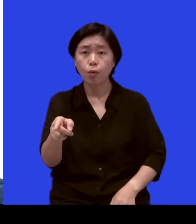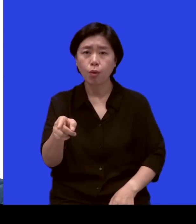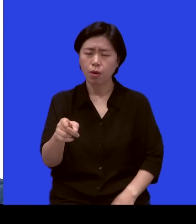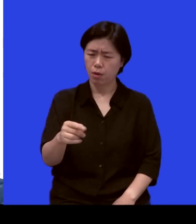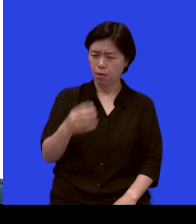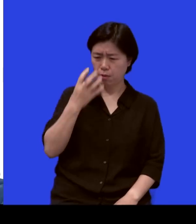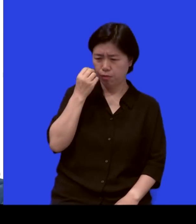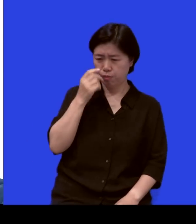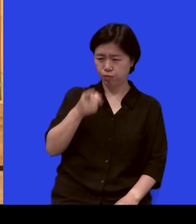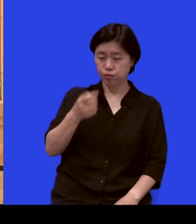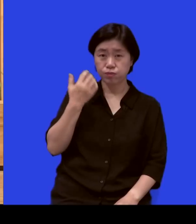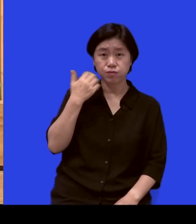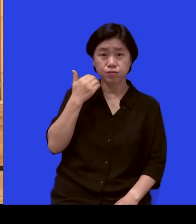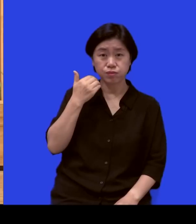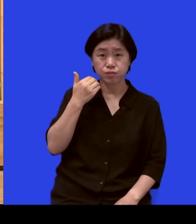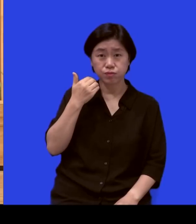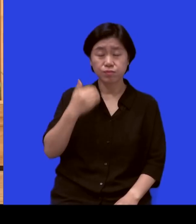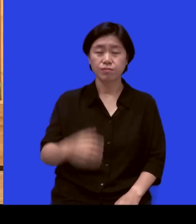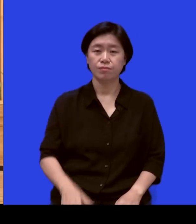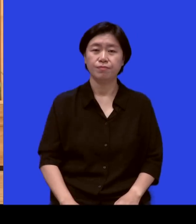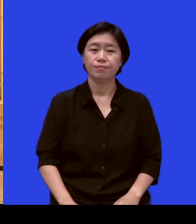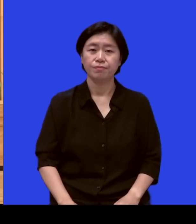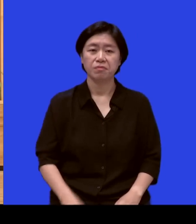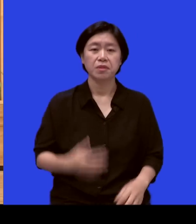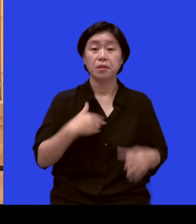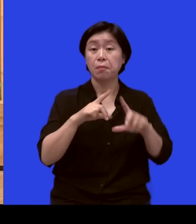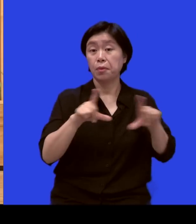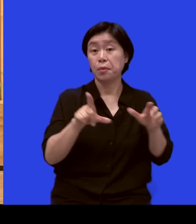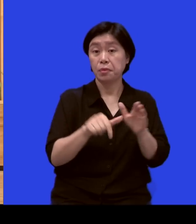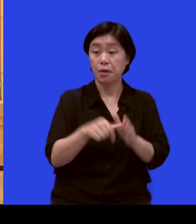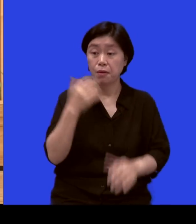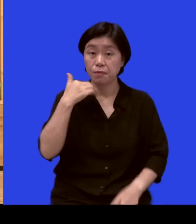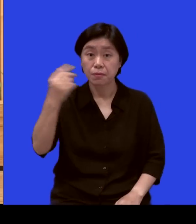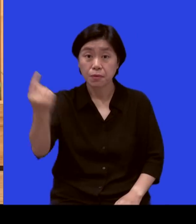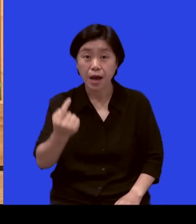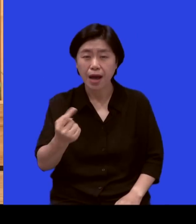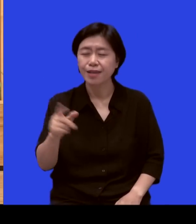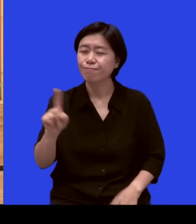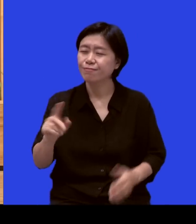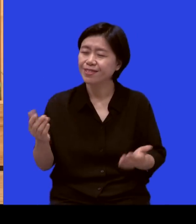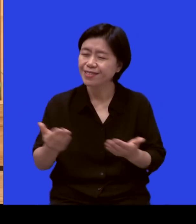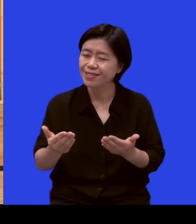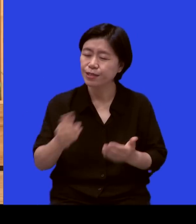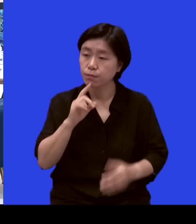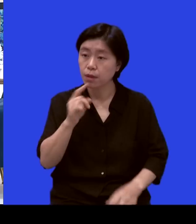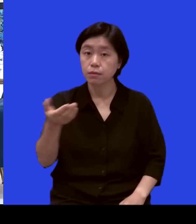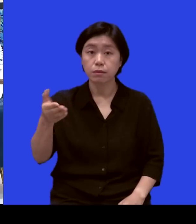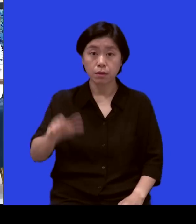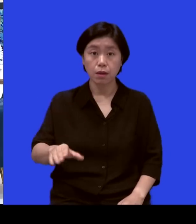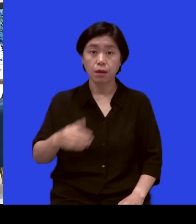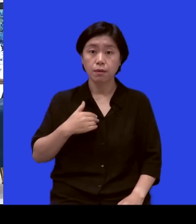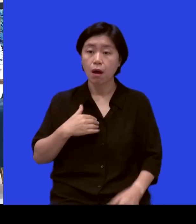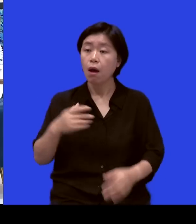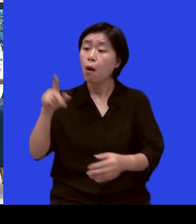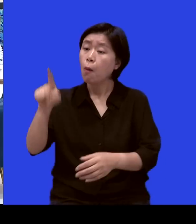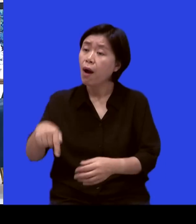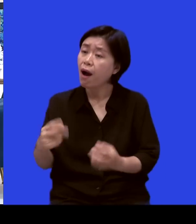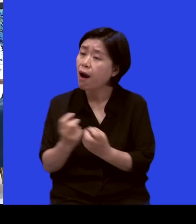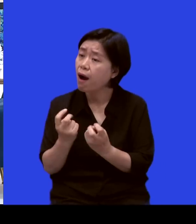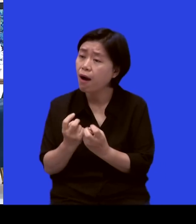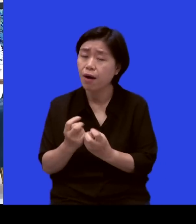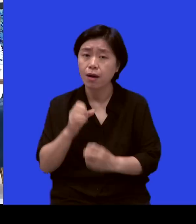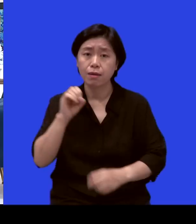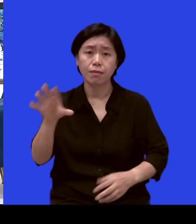네. 그래서 내가 다른 때 같으면 어서 오십시오. 무슨 일이십니까? 이럴 텐데 제가 어떻게 오셨어요?